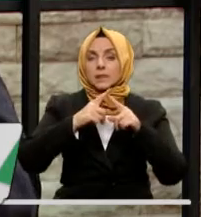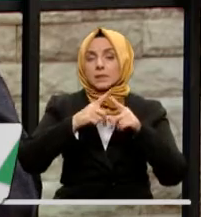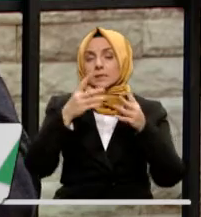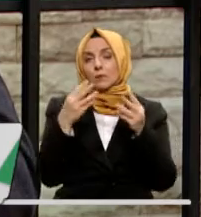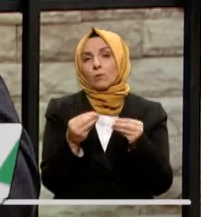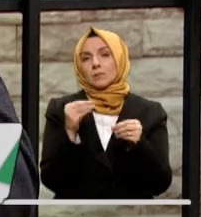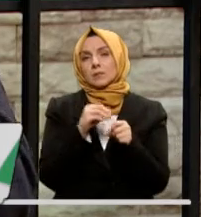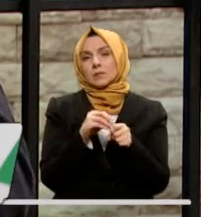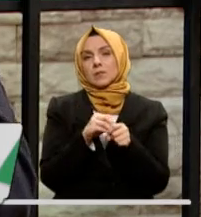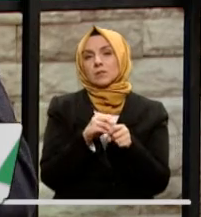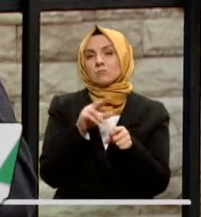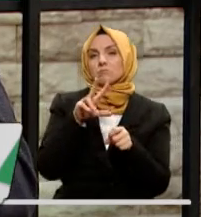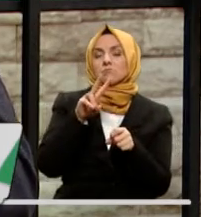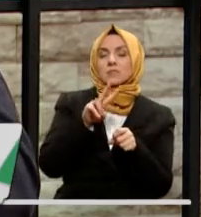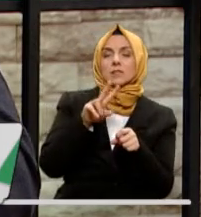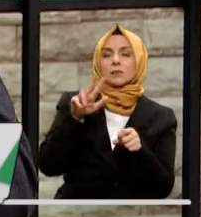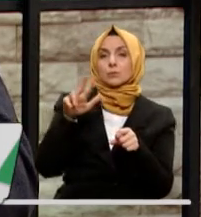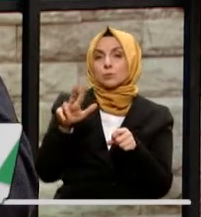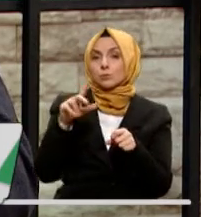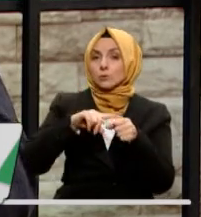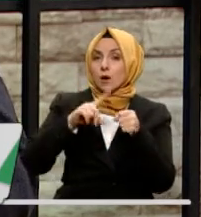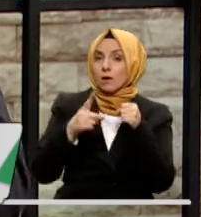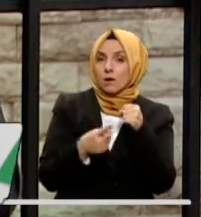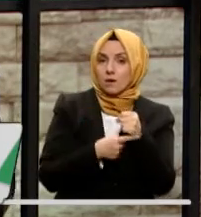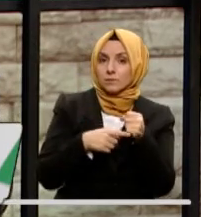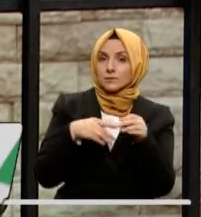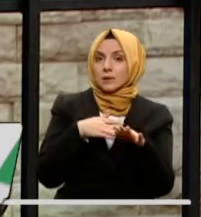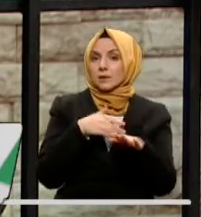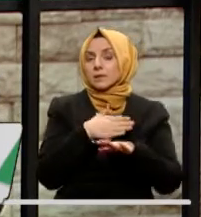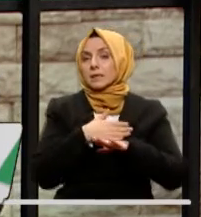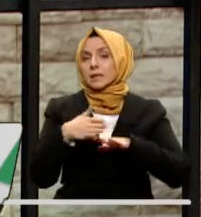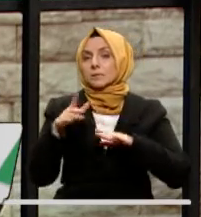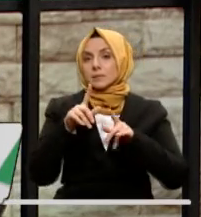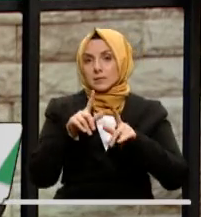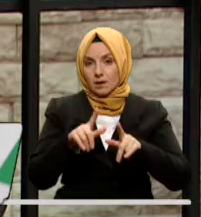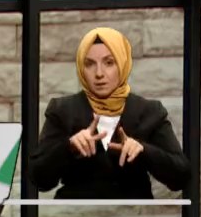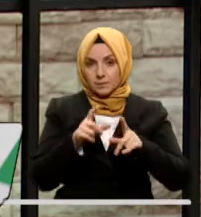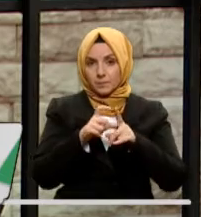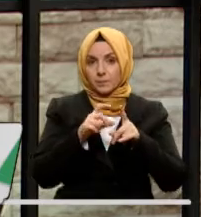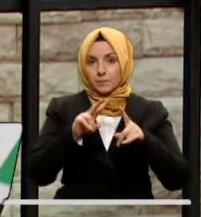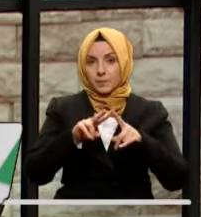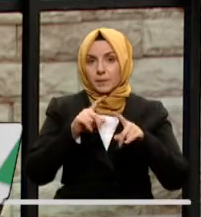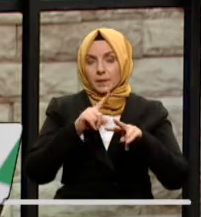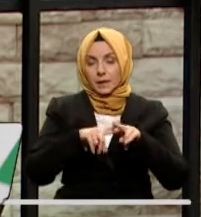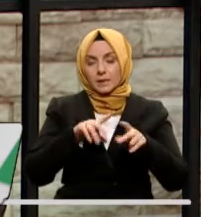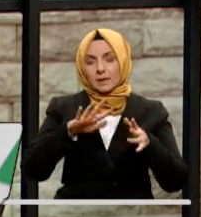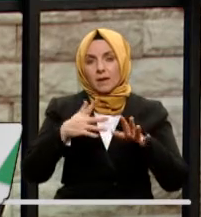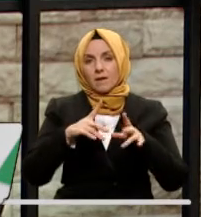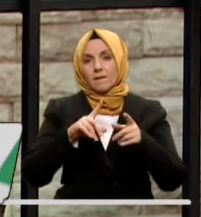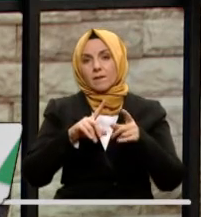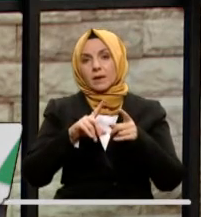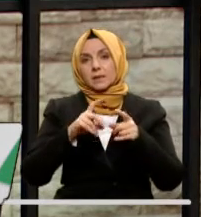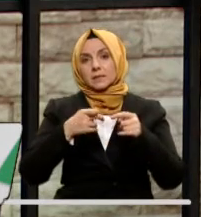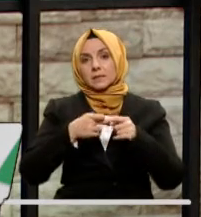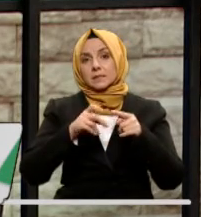geçmesi gerekiyor kimisinde 2-3 hafta geçmesi gerekiyor Bu DNA ve RNA sına baktığımız testlerle Bu süre biraz kısıl kısalıyor